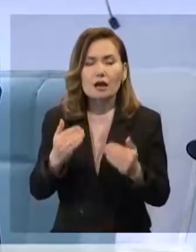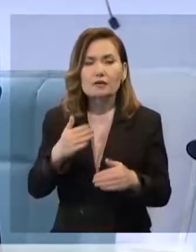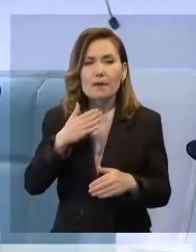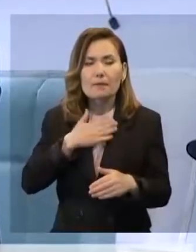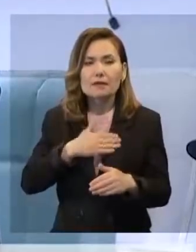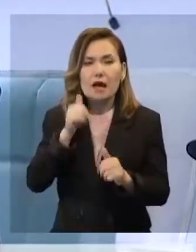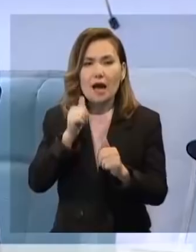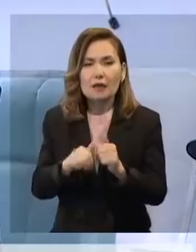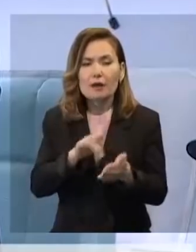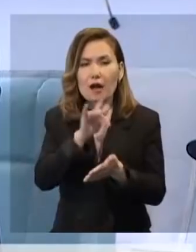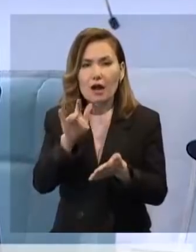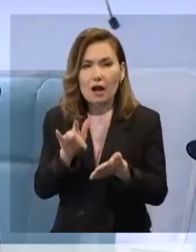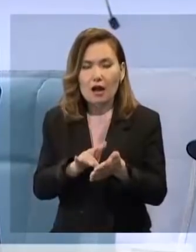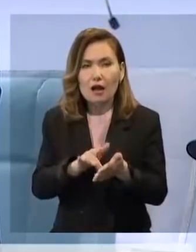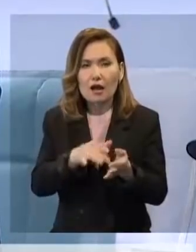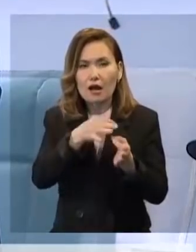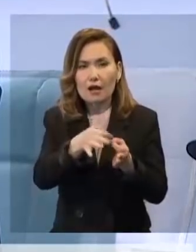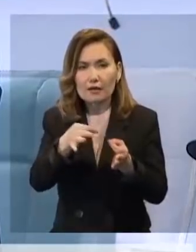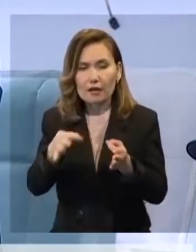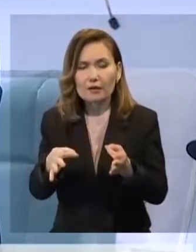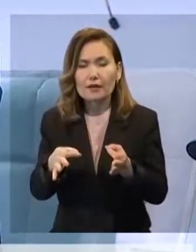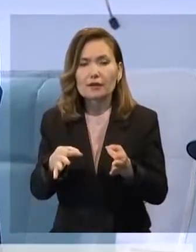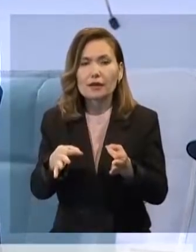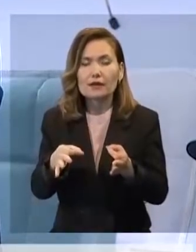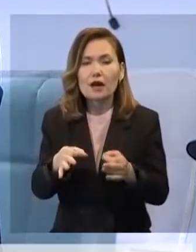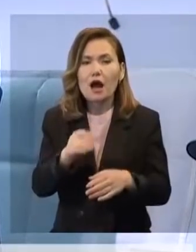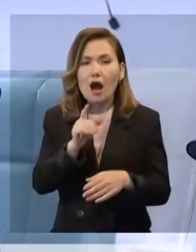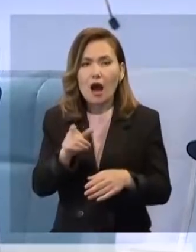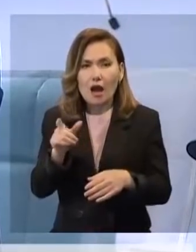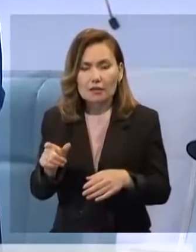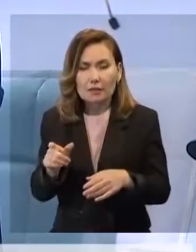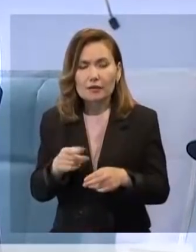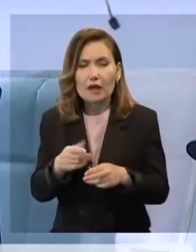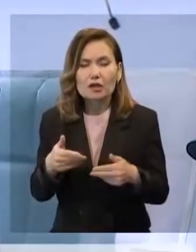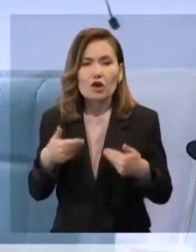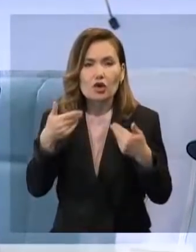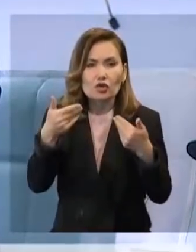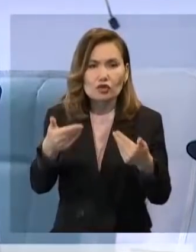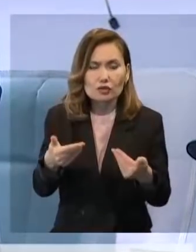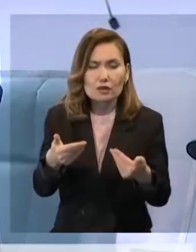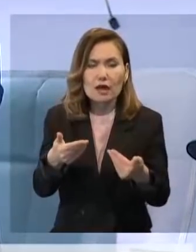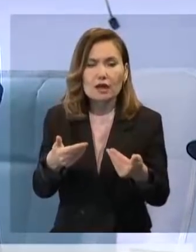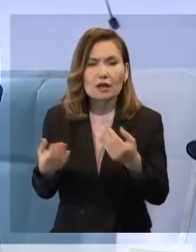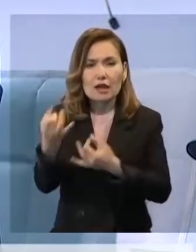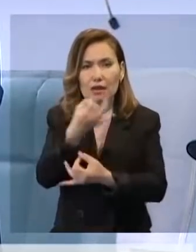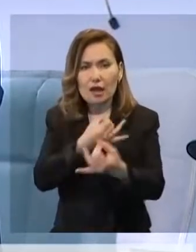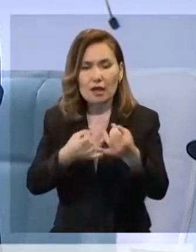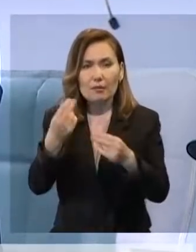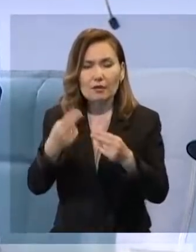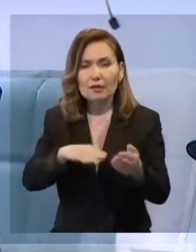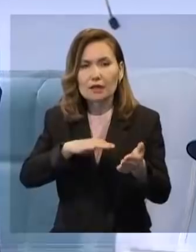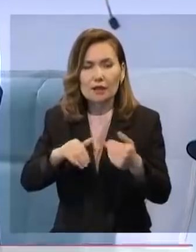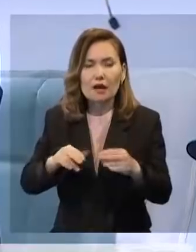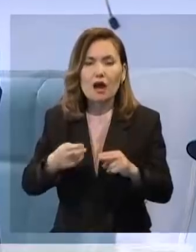әрбір қала бойынша осы тұрғындардың ұсыныстарын қарап толық біткеннен кейін талқылап, соған байланысты